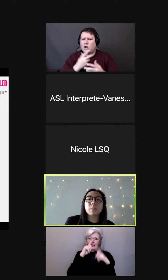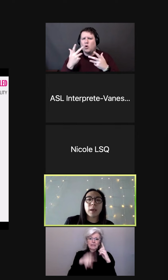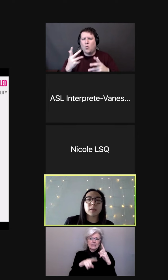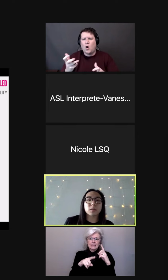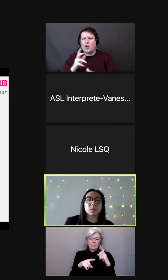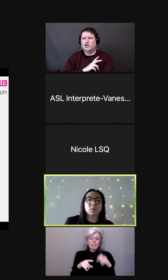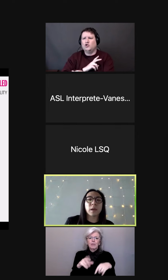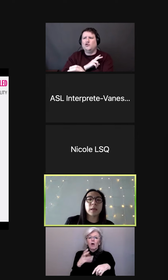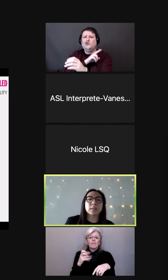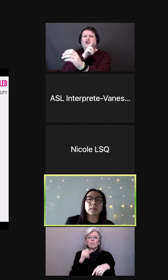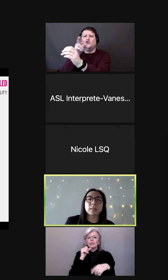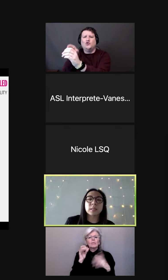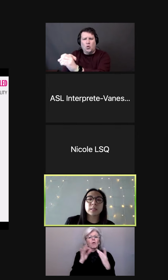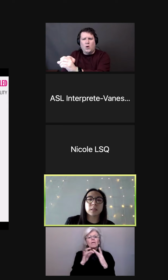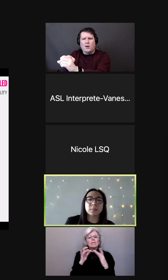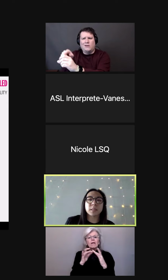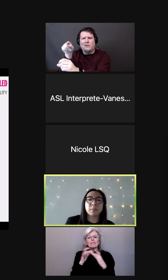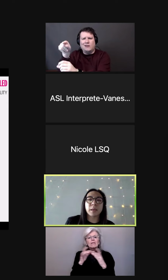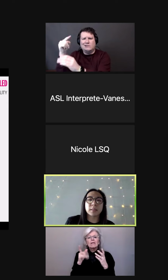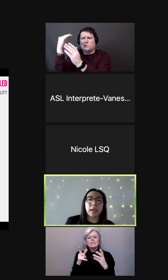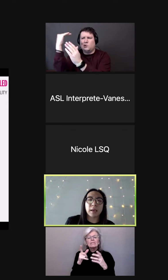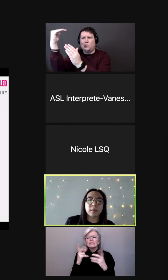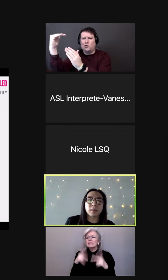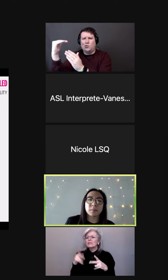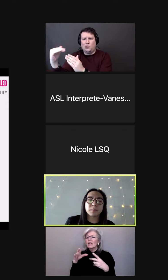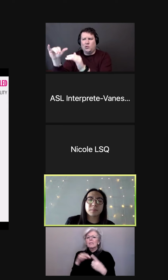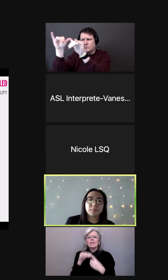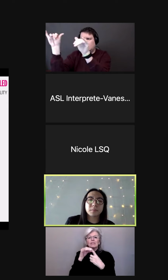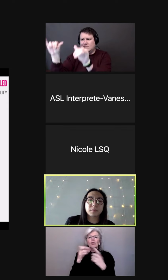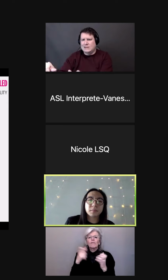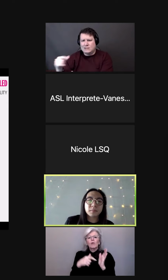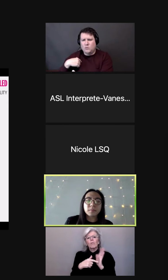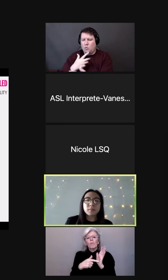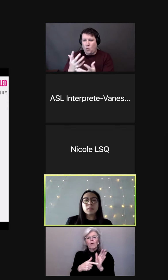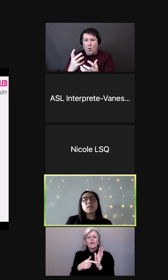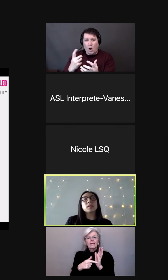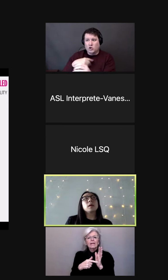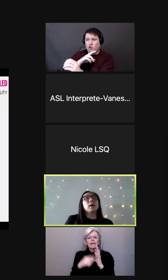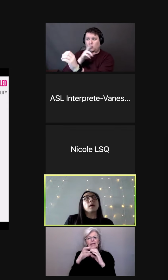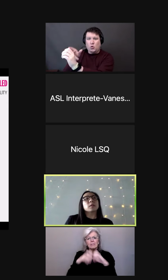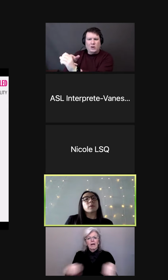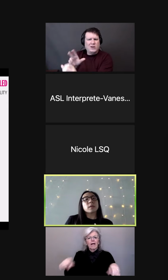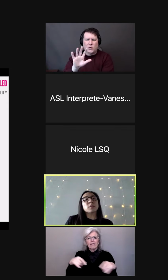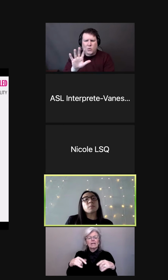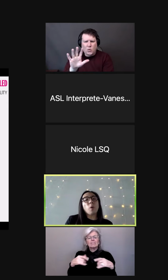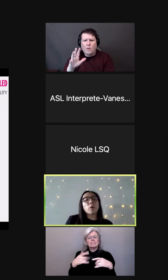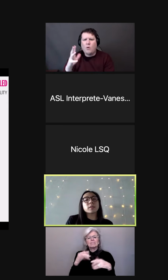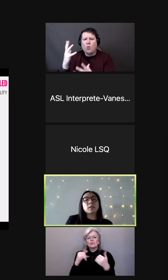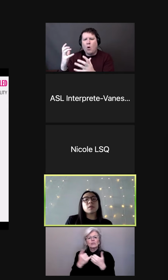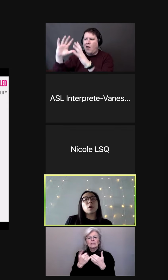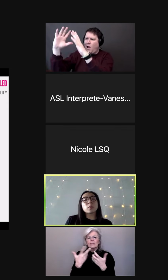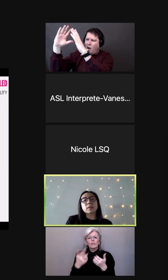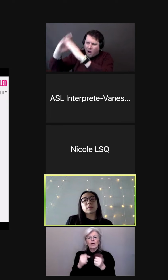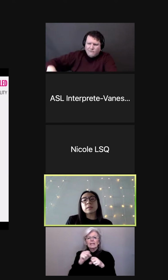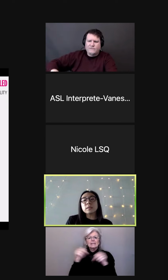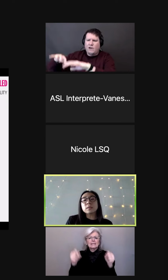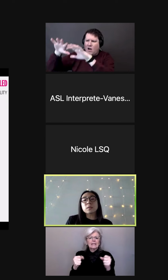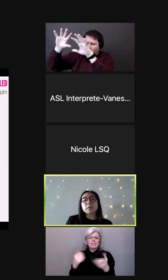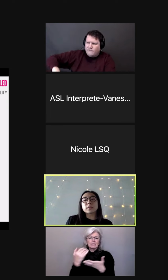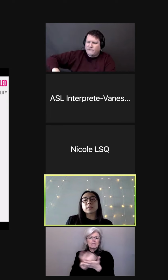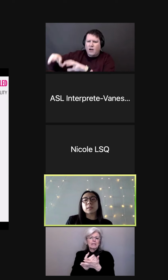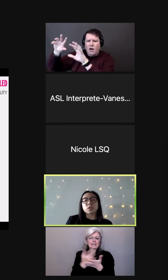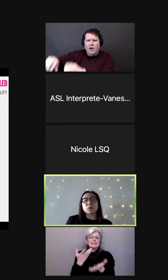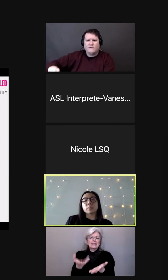pas seulement rejoindre les rangs des privilégiés, nous voulons démanteler ces rangs et les systèmes qui les maintiennent. Je pense que c'est